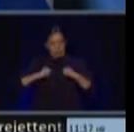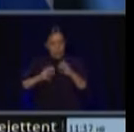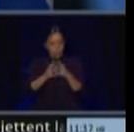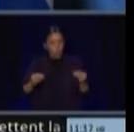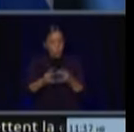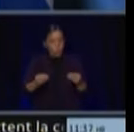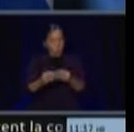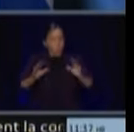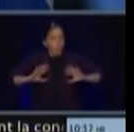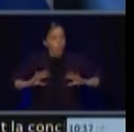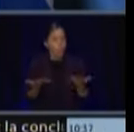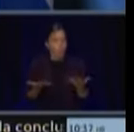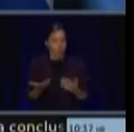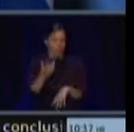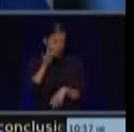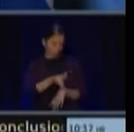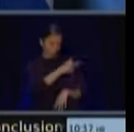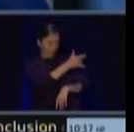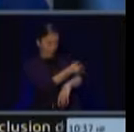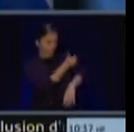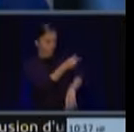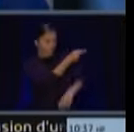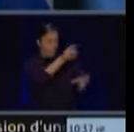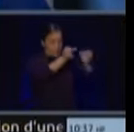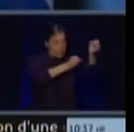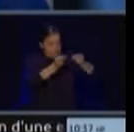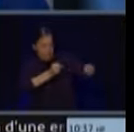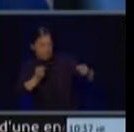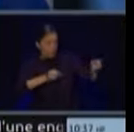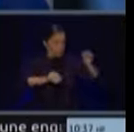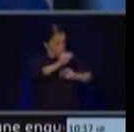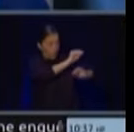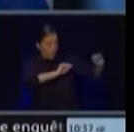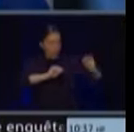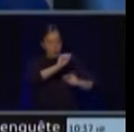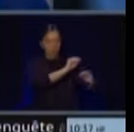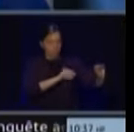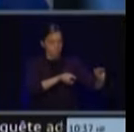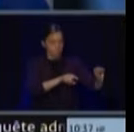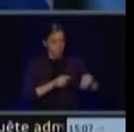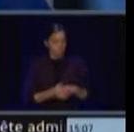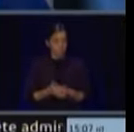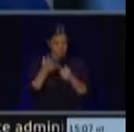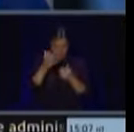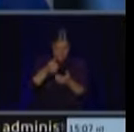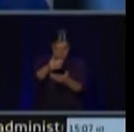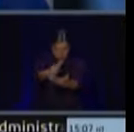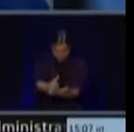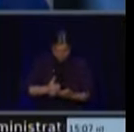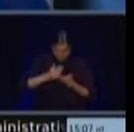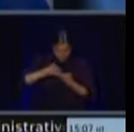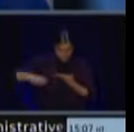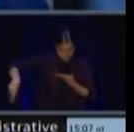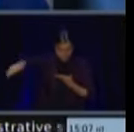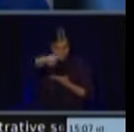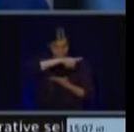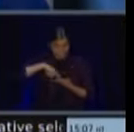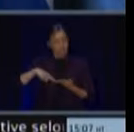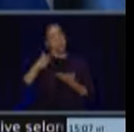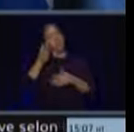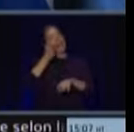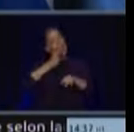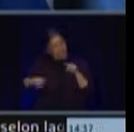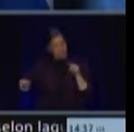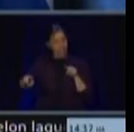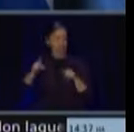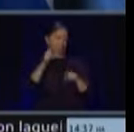nous aider, c'est de ne pas rentrer à l'hôpital. Puis pour ne pas rentrer à l'hôpital, les gens doivent aller se faire vacciner. On a 900 000 personnes,